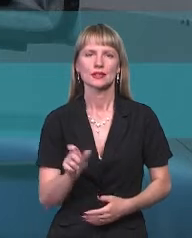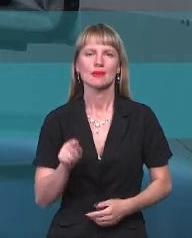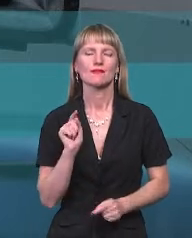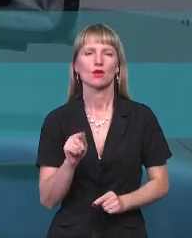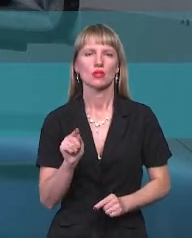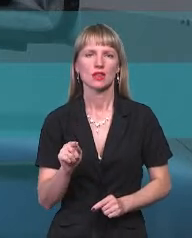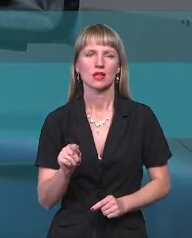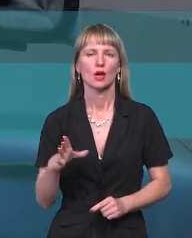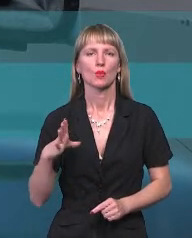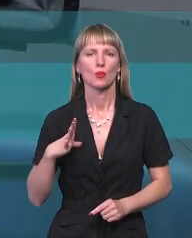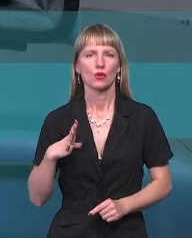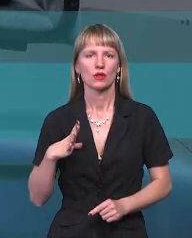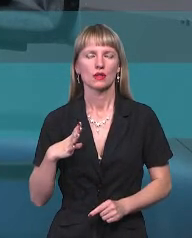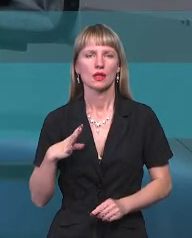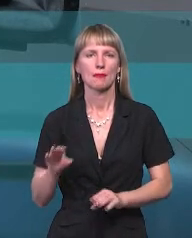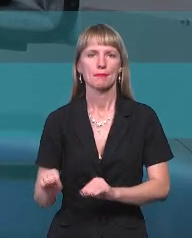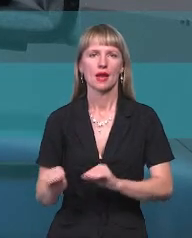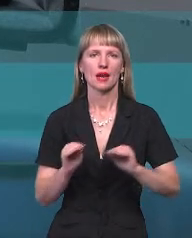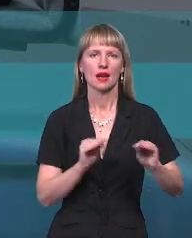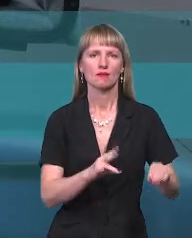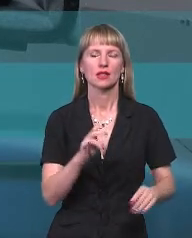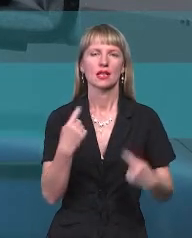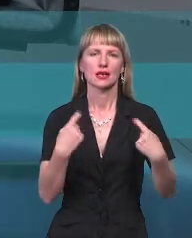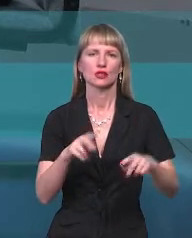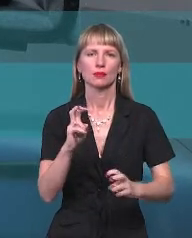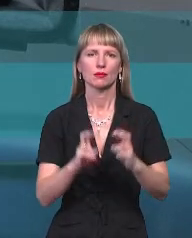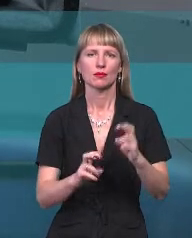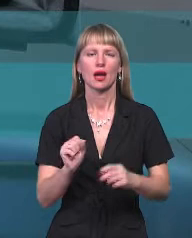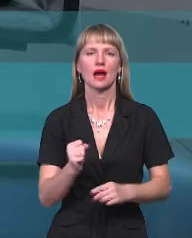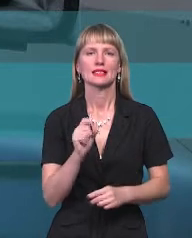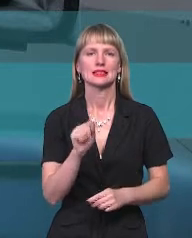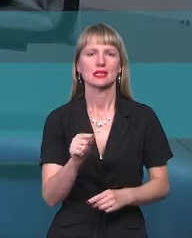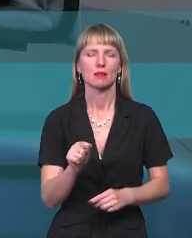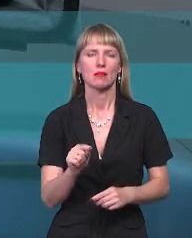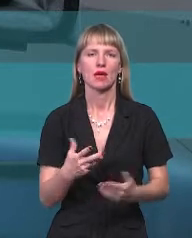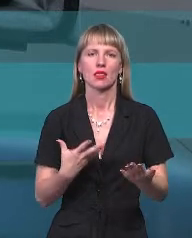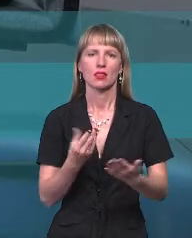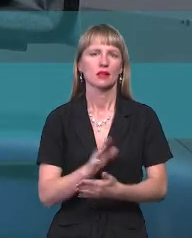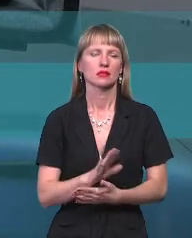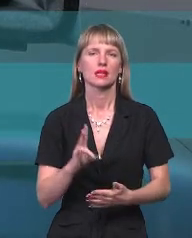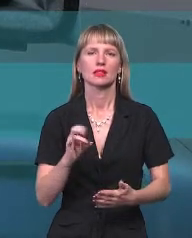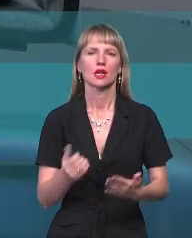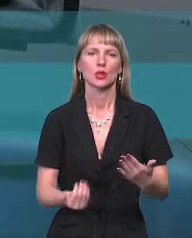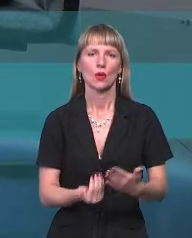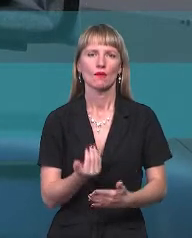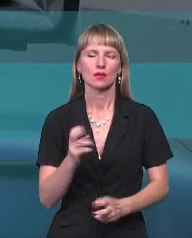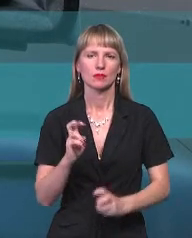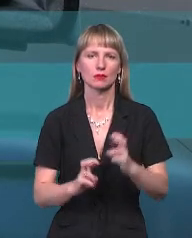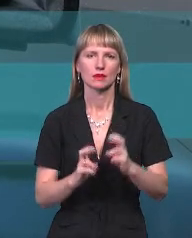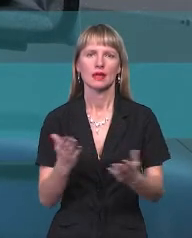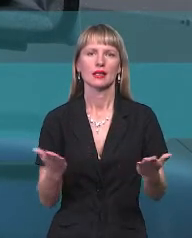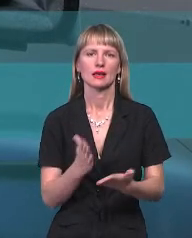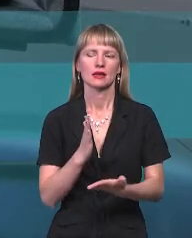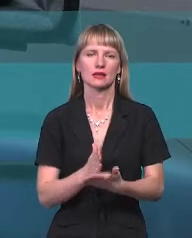Вони були переведені на інші підприємства, але з ними не розрахувалися. І на нових підприємствах,